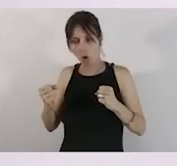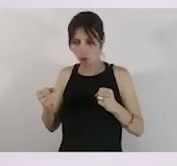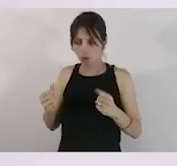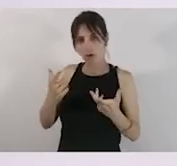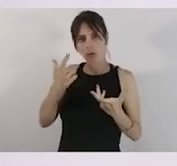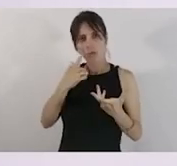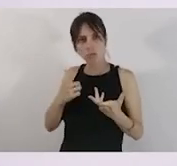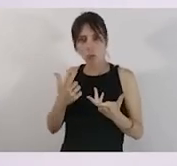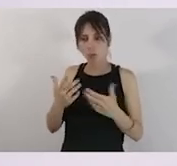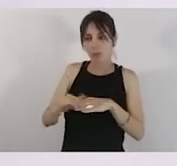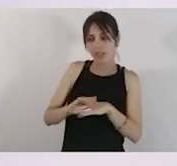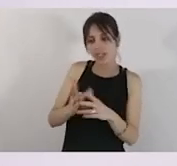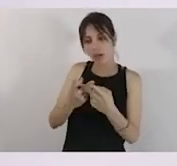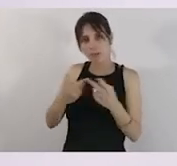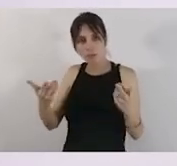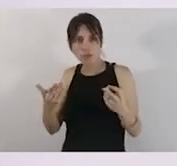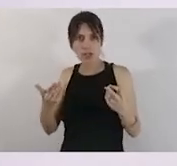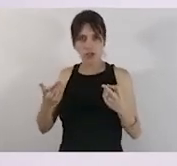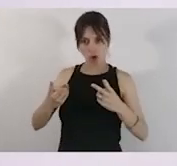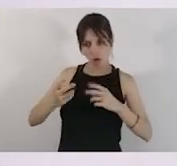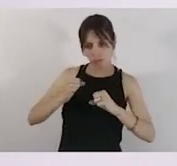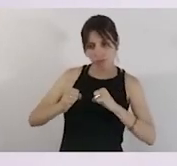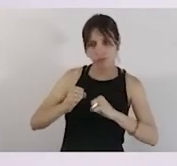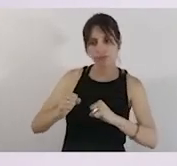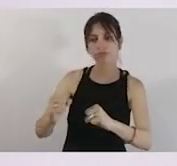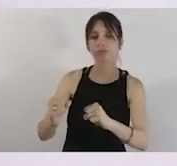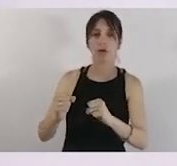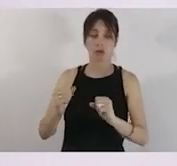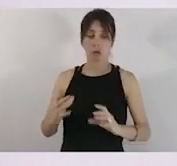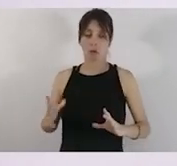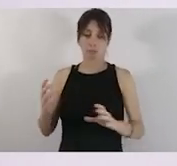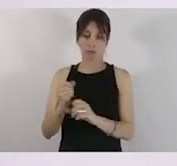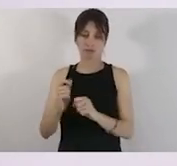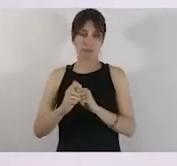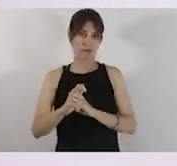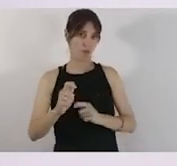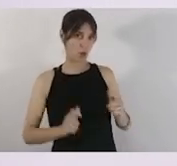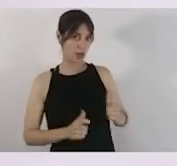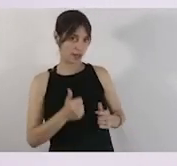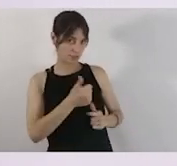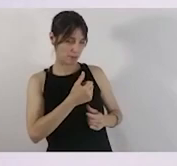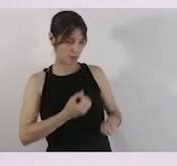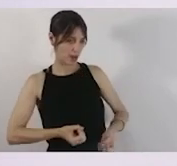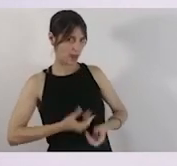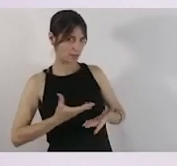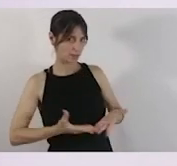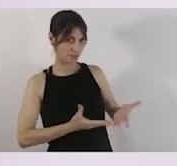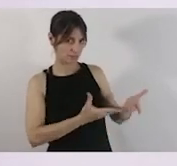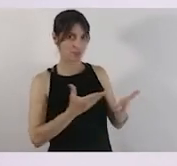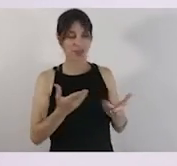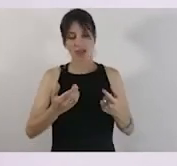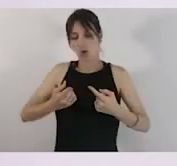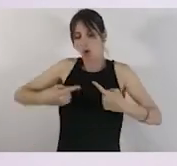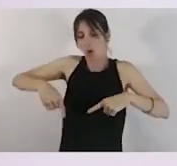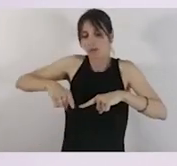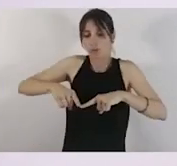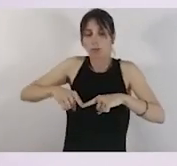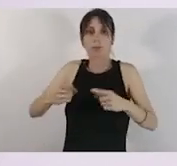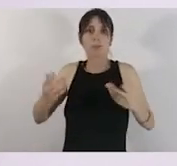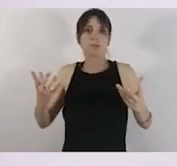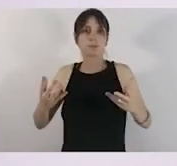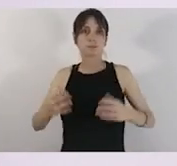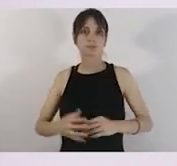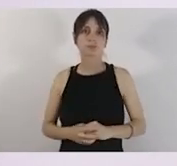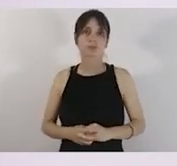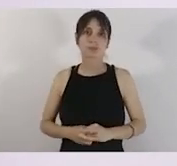publiques. Donc je vais juste vous dire deux mots et après je laisserai la parole à ma collègue. Cette commission, elle s'inscrit aussi